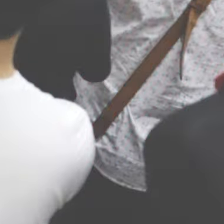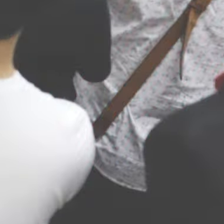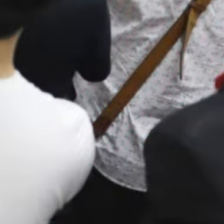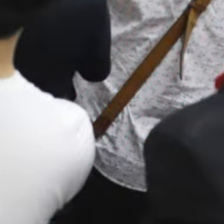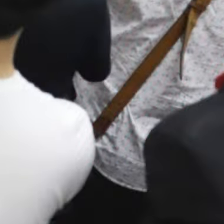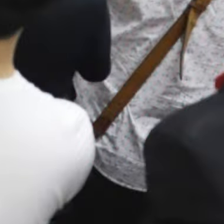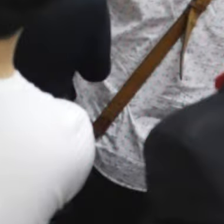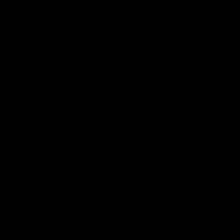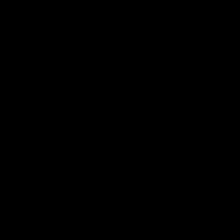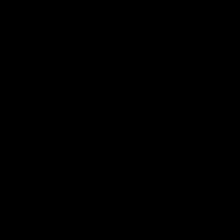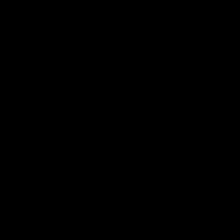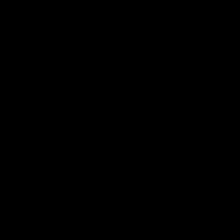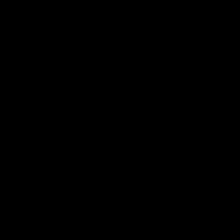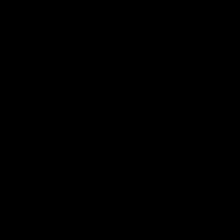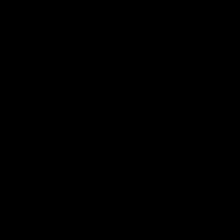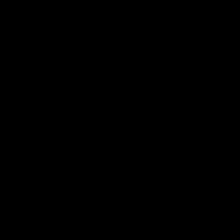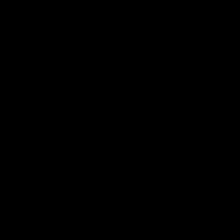กลบขอบณท่า